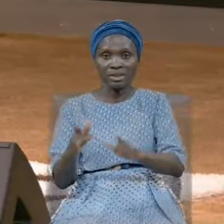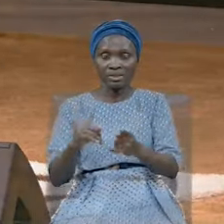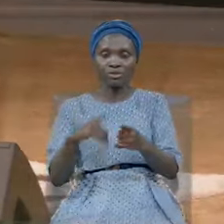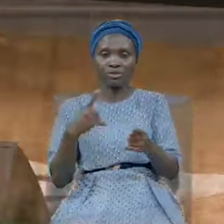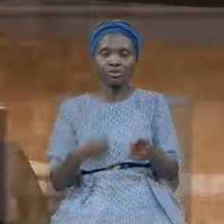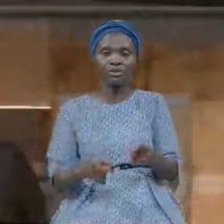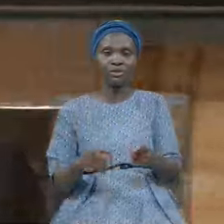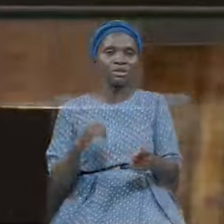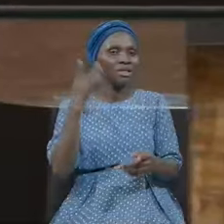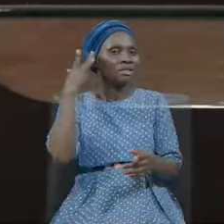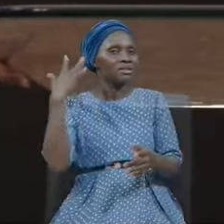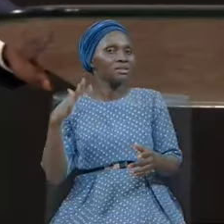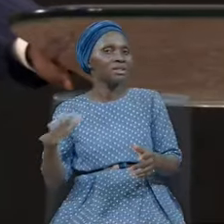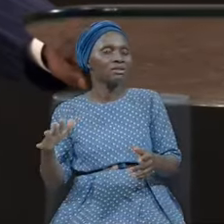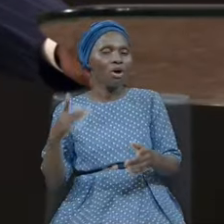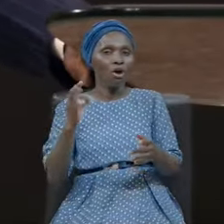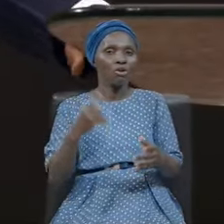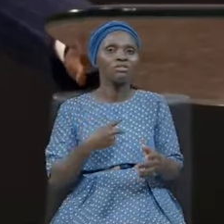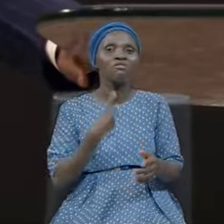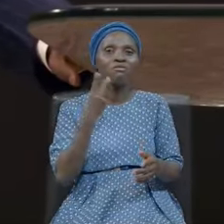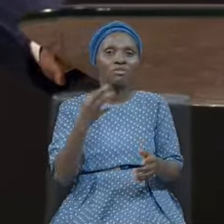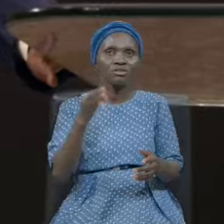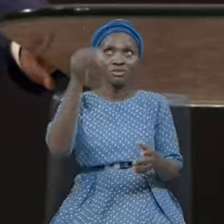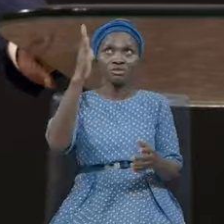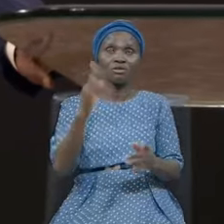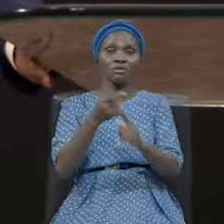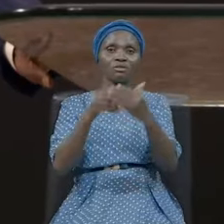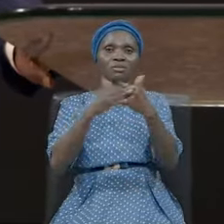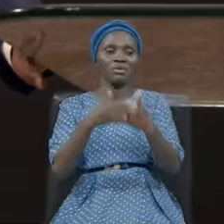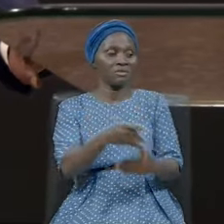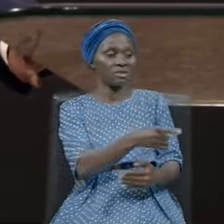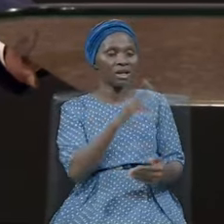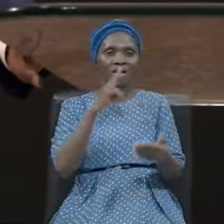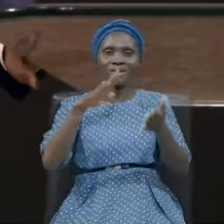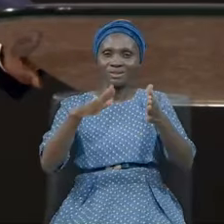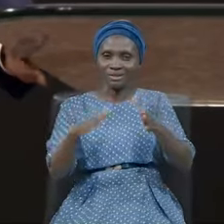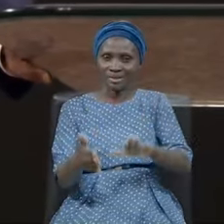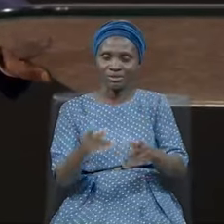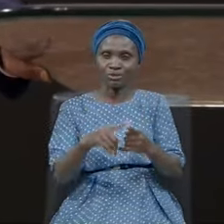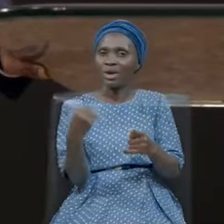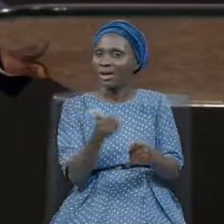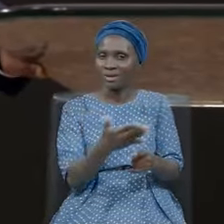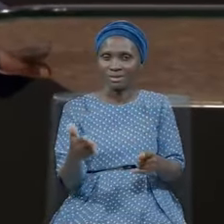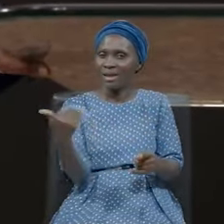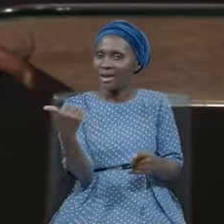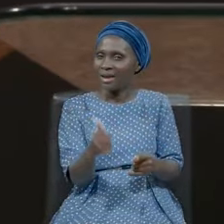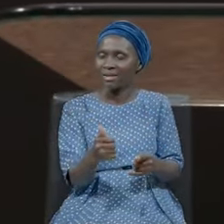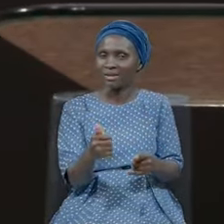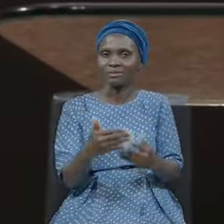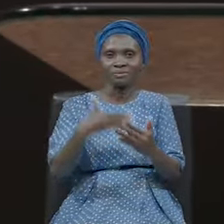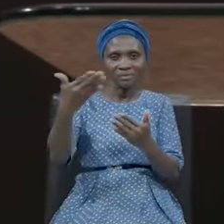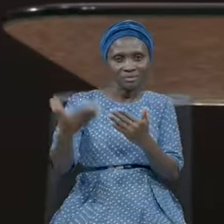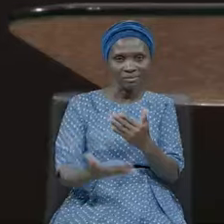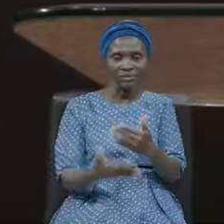son, ils sont morts à la voix de Dieu, ils sont morts à toute invitation